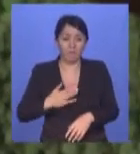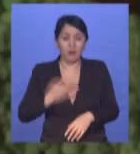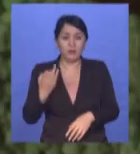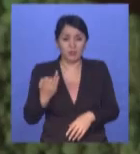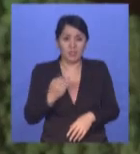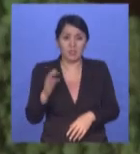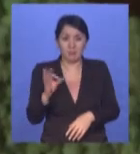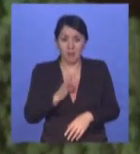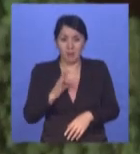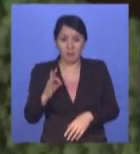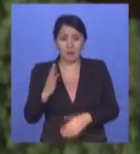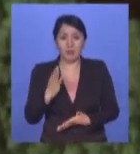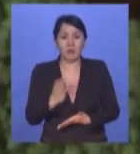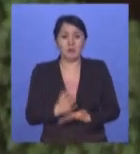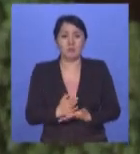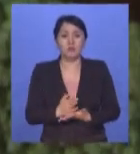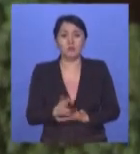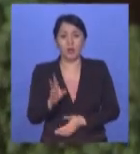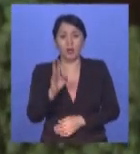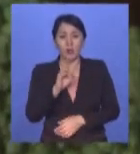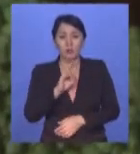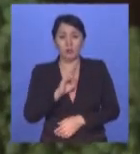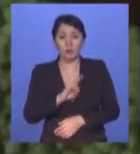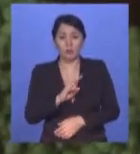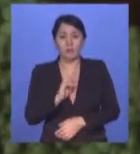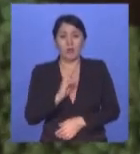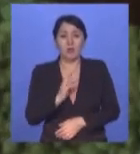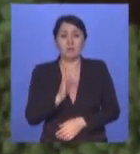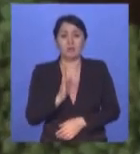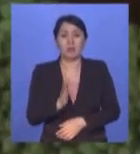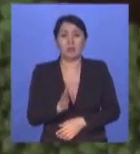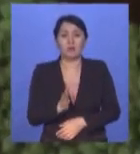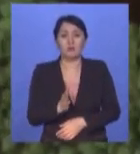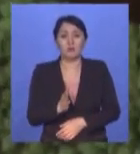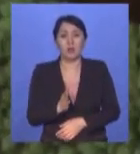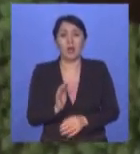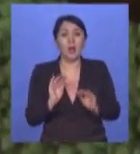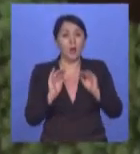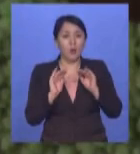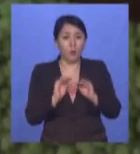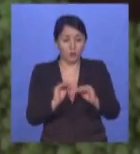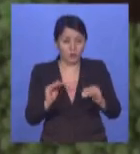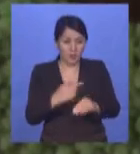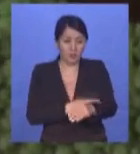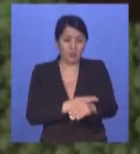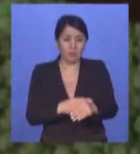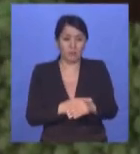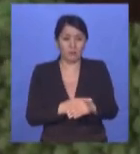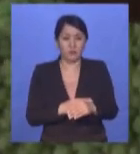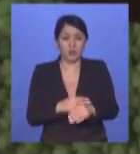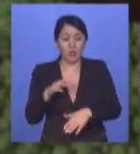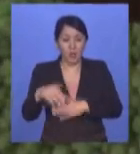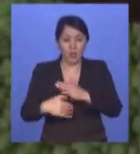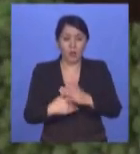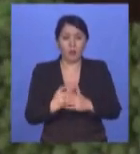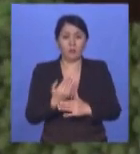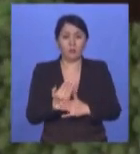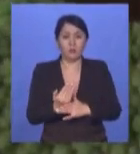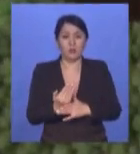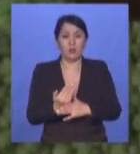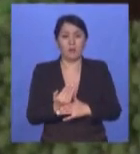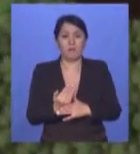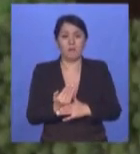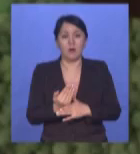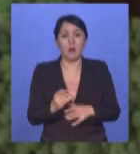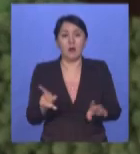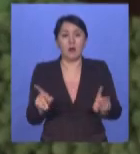қызықты, жаңа форматтағы жұмыс үлгілерін көрсетіп отыр. Мұнда оқушыларды тәрбиелеу, жаңа заманның білім